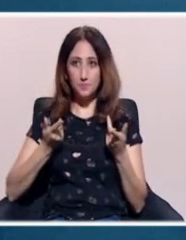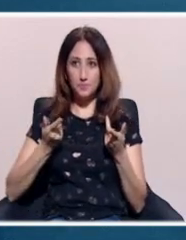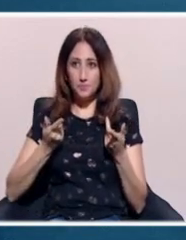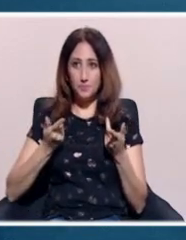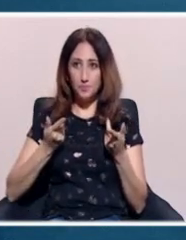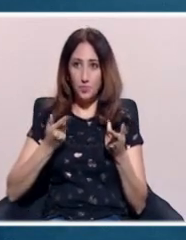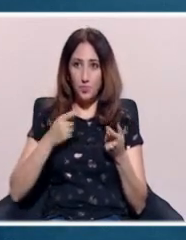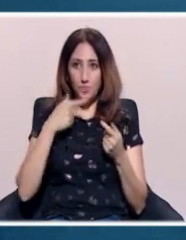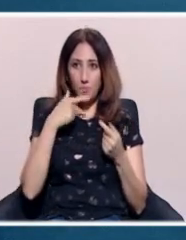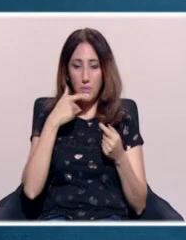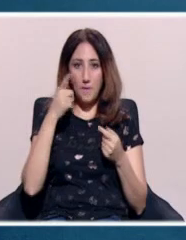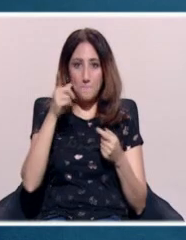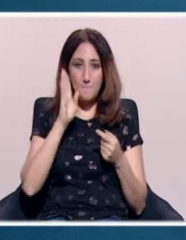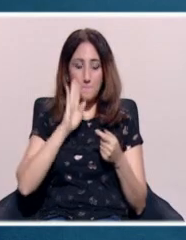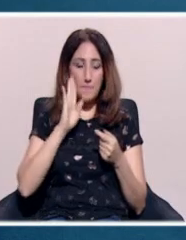اللي لينا يعني.